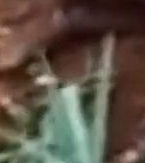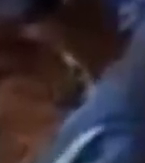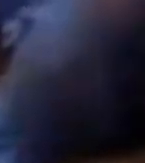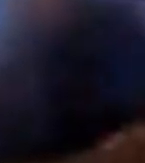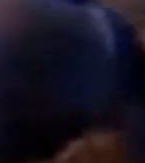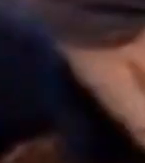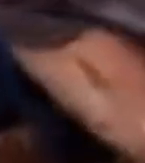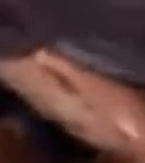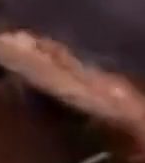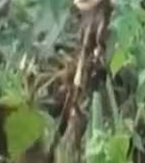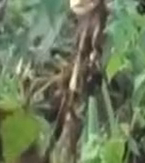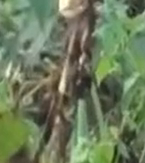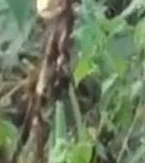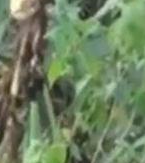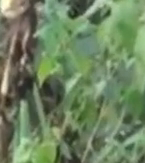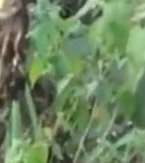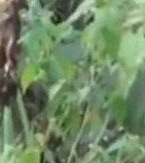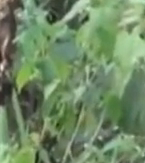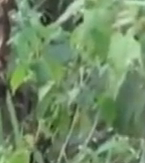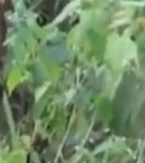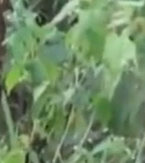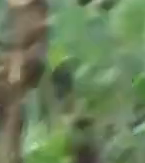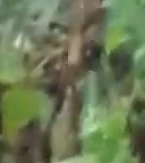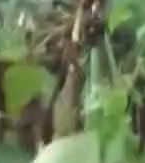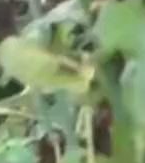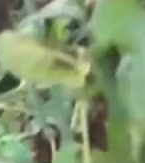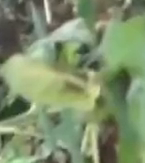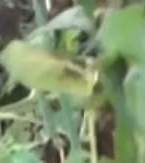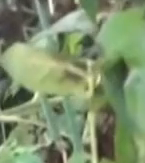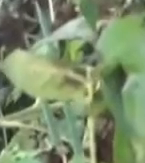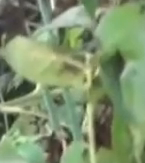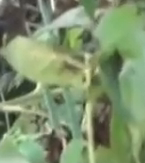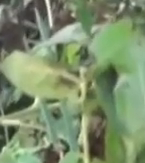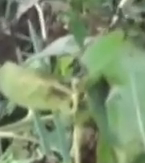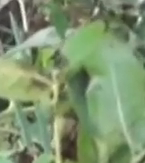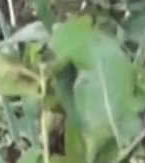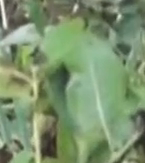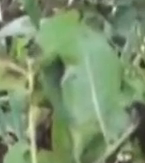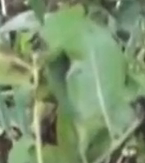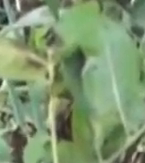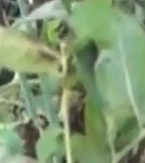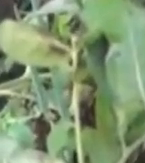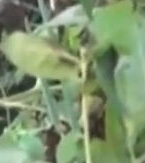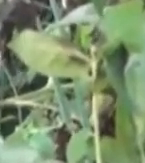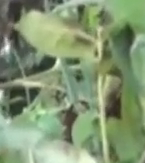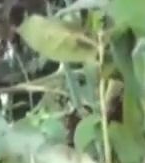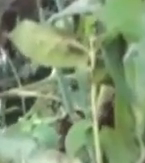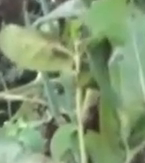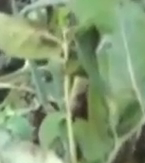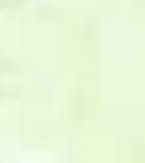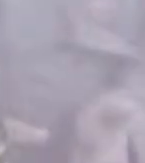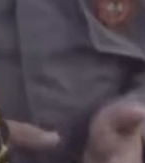curam. Minibus yang membawa 17 penumpang warga Ulu Jami, Pemalang ini masuk ke jurang sedalam 30